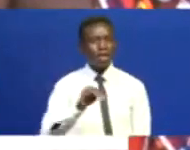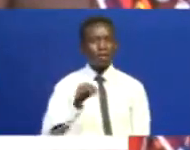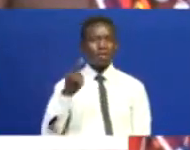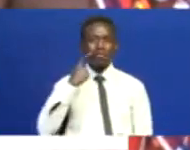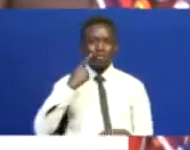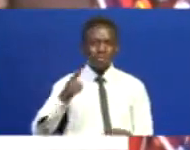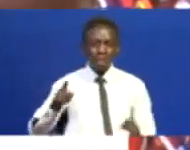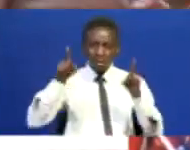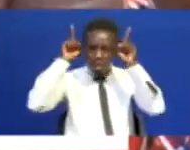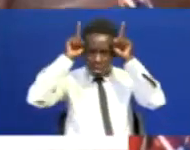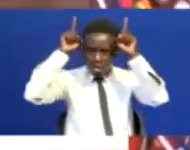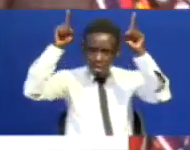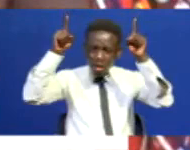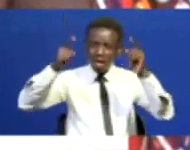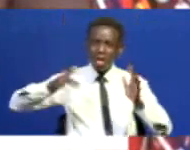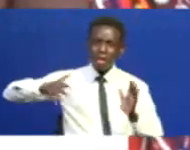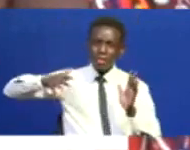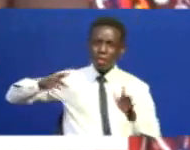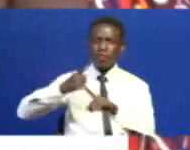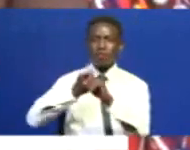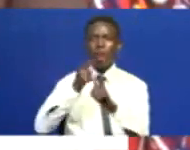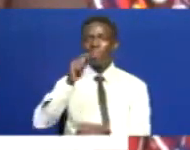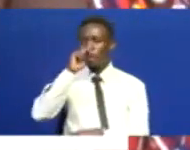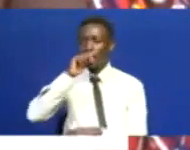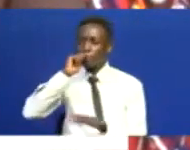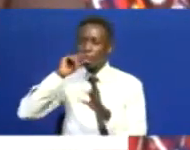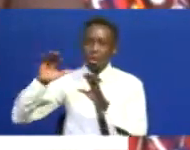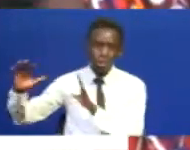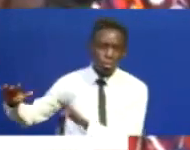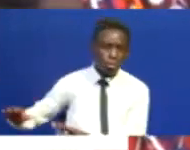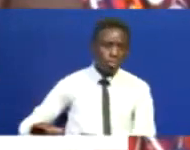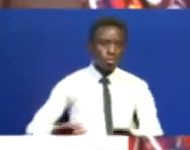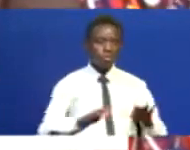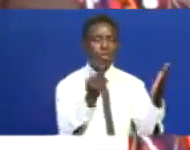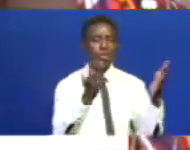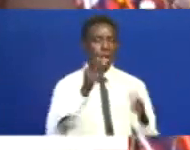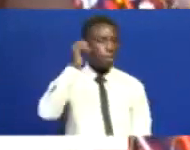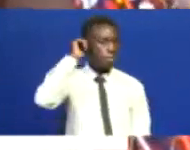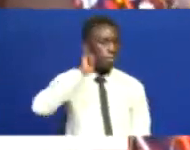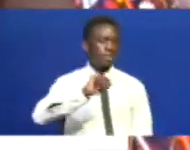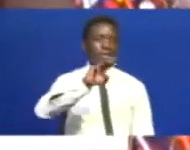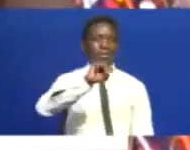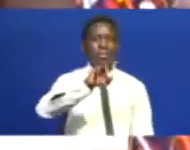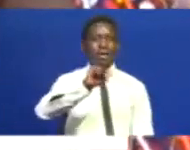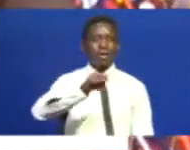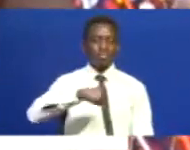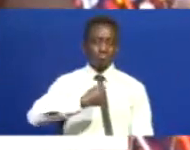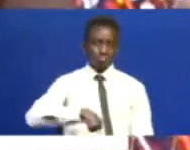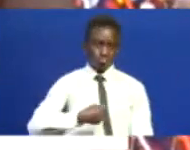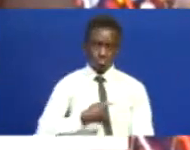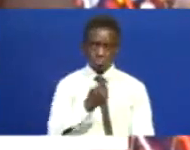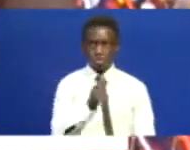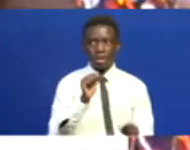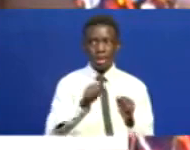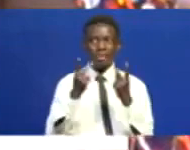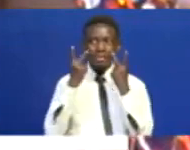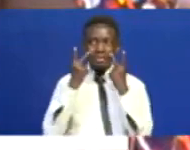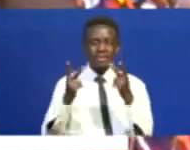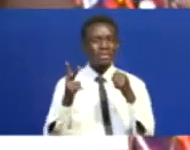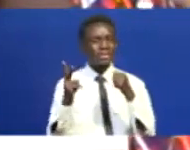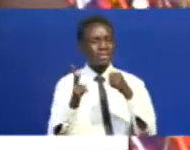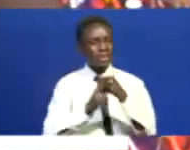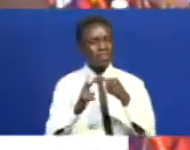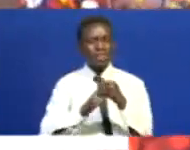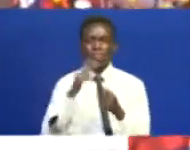kutoka Tanzania inakuja kwa Masai Mara. So utapata nafasi pia kwenda pale kwa park kuangalia seven wonders of the world. Ndapea